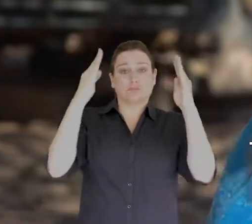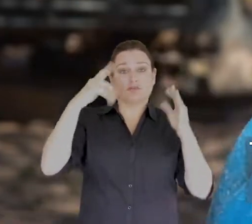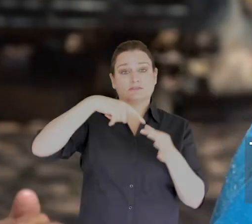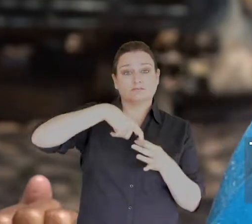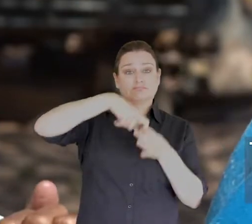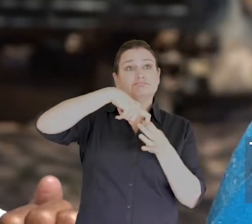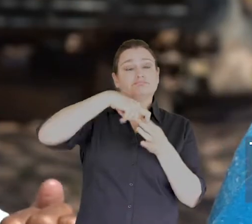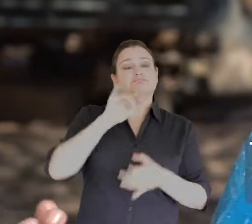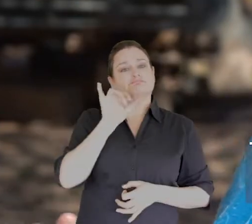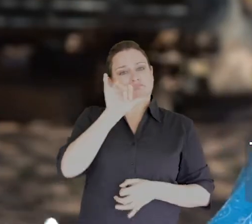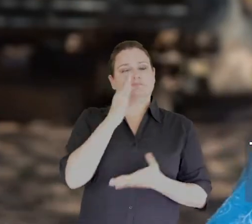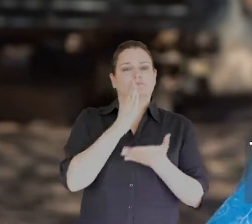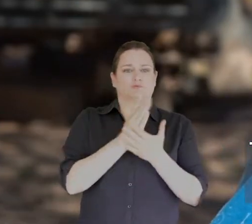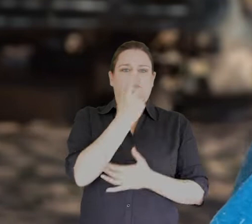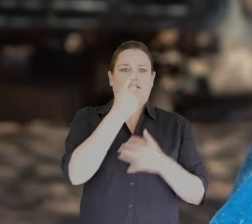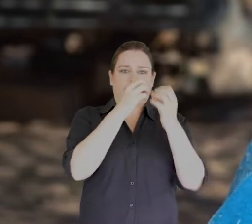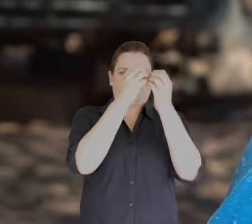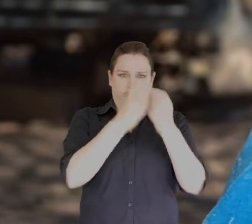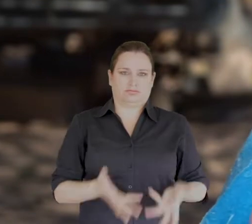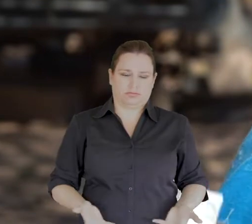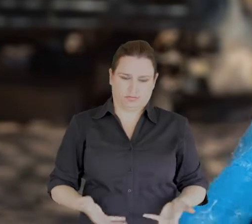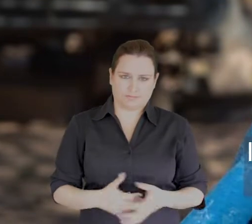vanzelf. Dat is hier bij die.